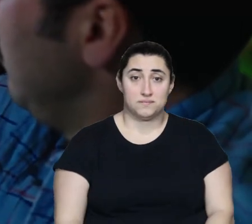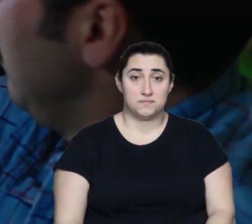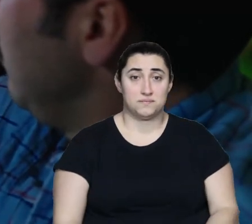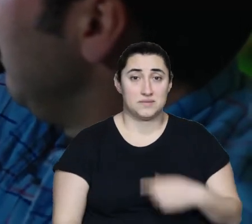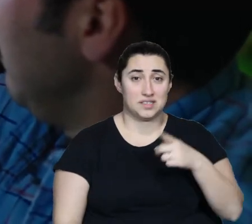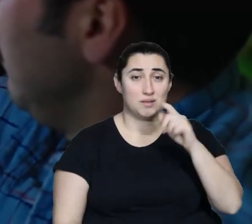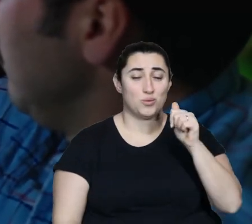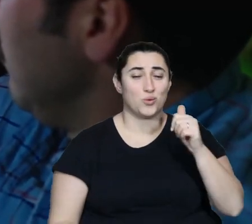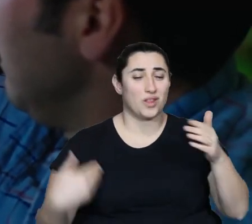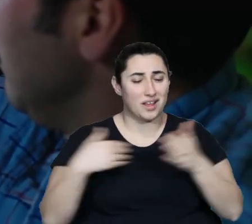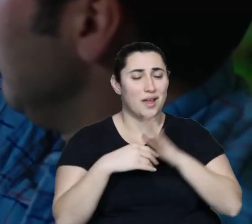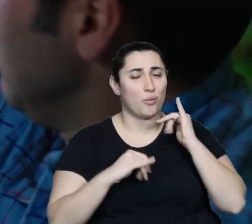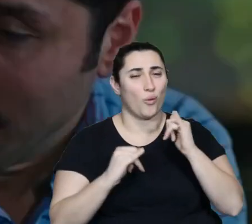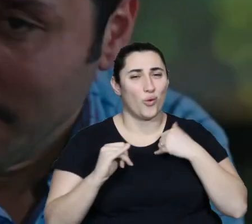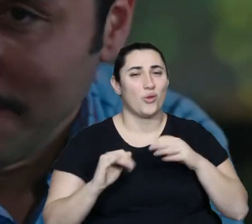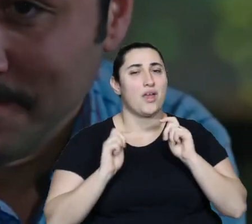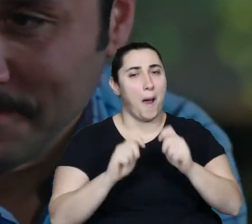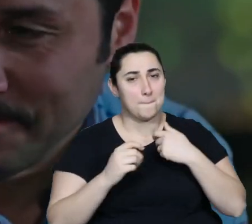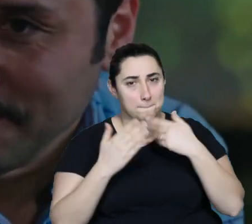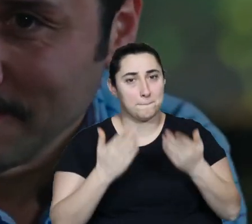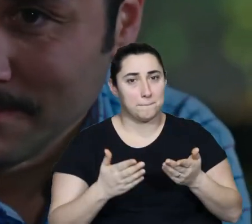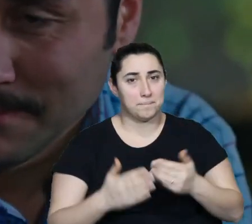Sana bugüne kadar kötü davranmış olabilirim.